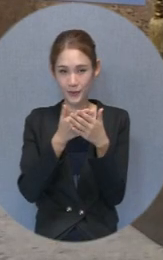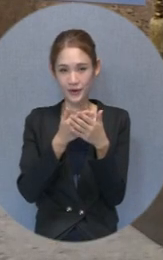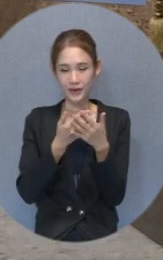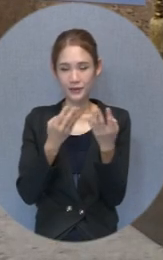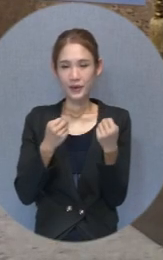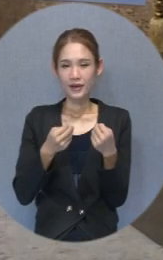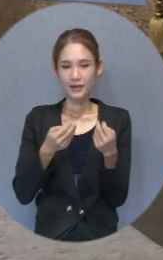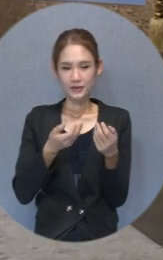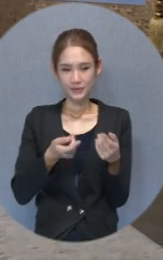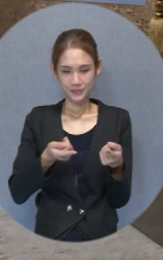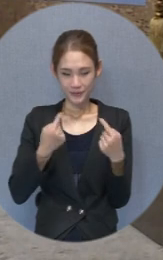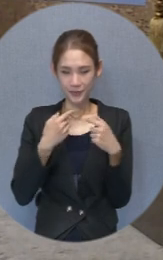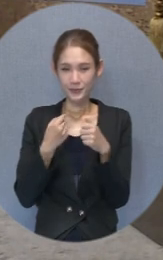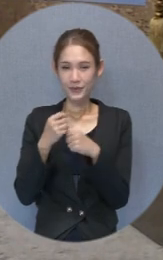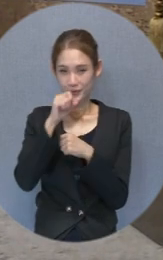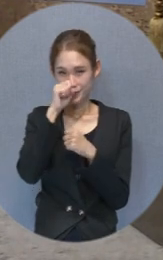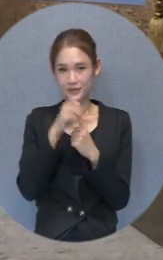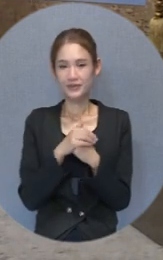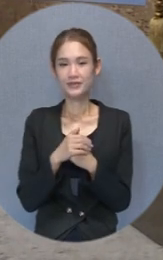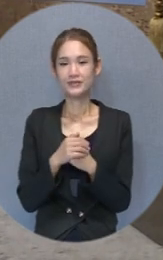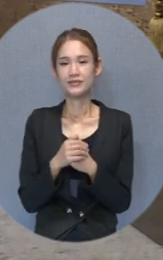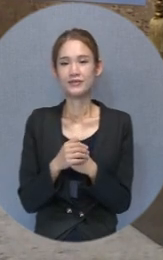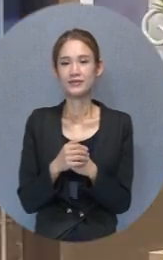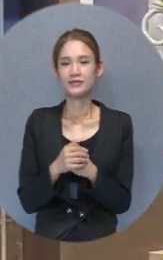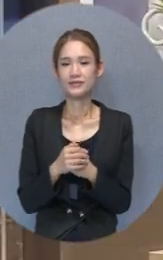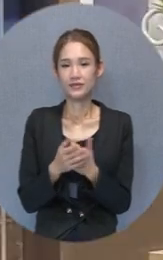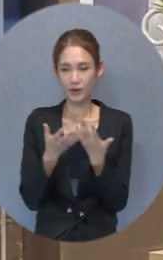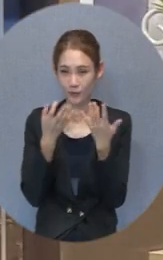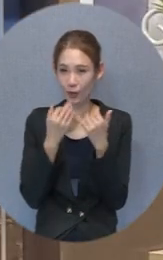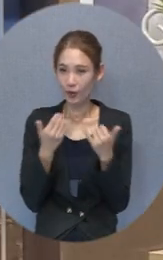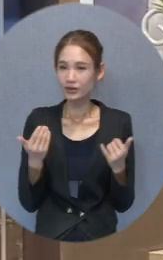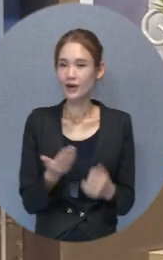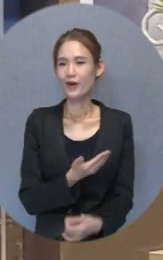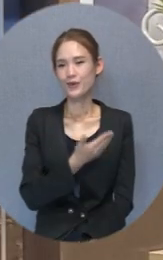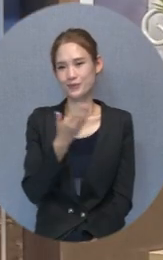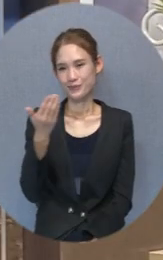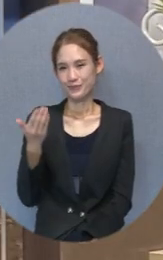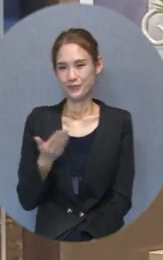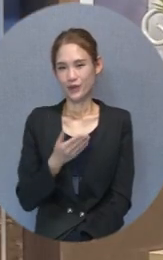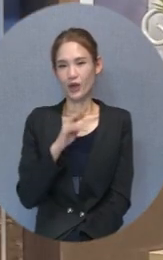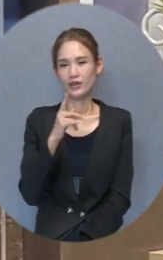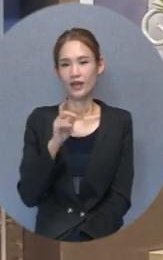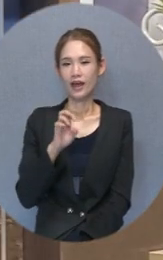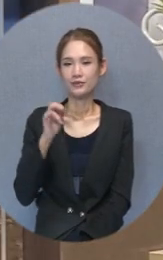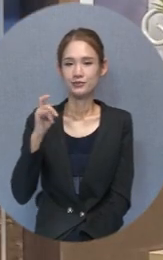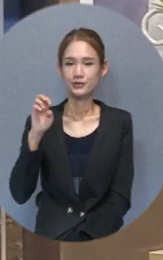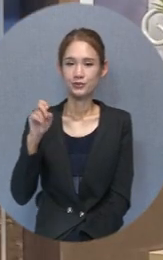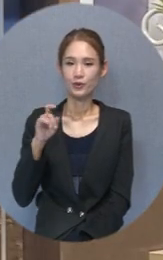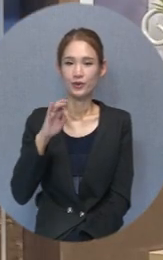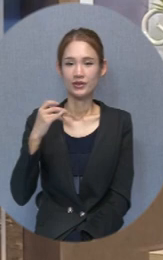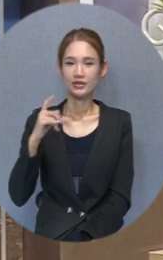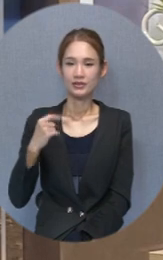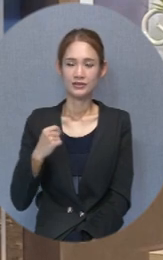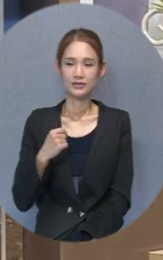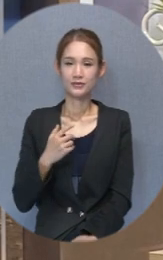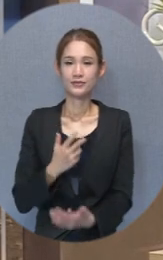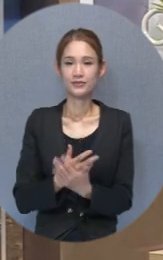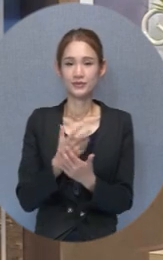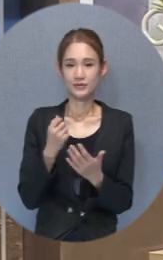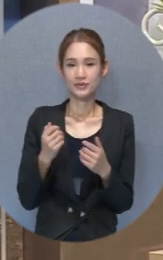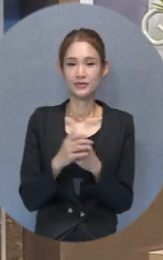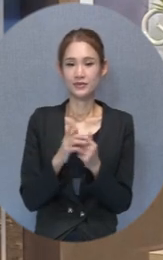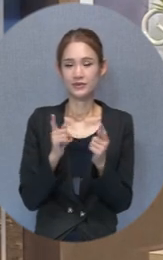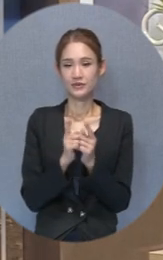굉장히 잘 나와 주신 것 같습니다. 네, 맞아요. 네, 이제 보시는 시청자분들도 담심포 키트를 좀 받아